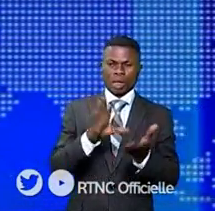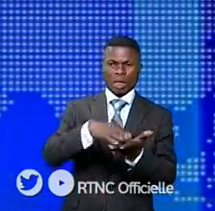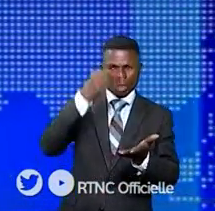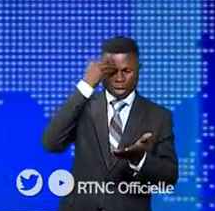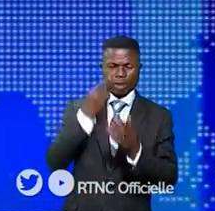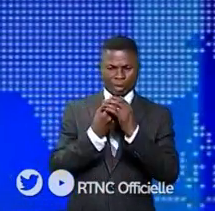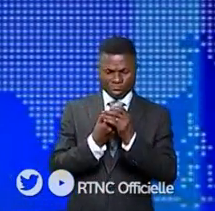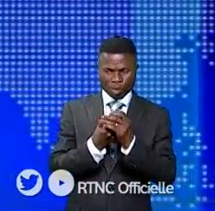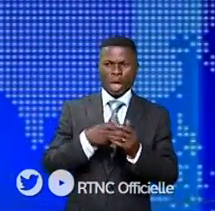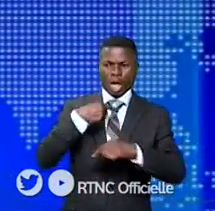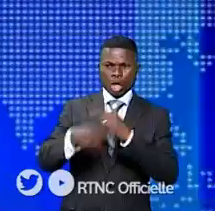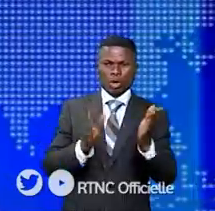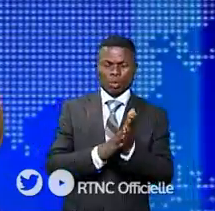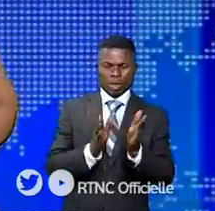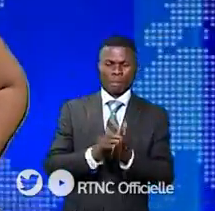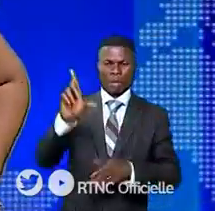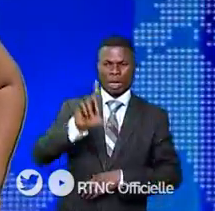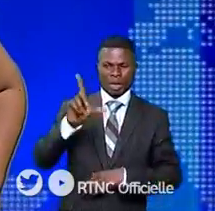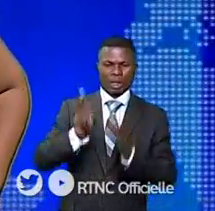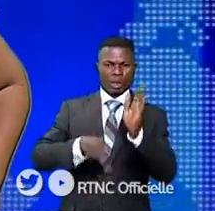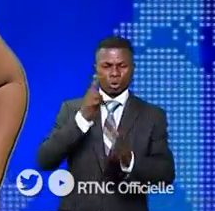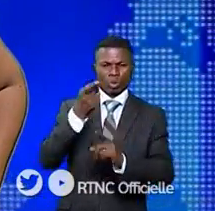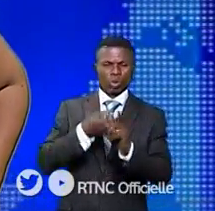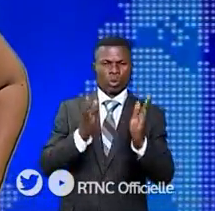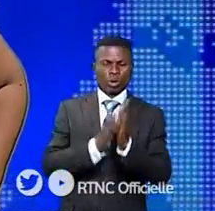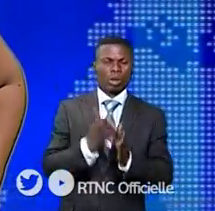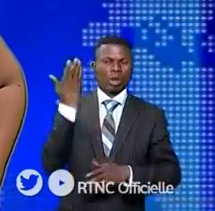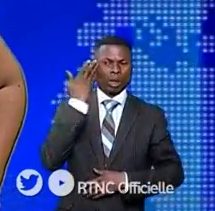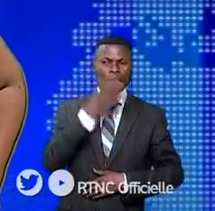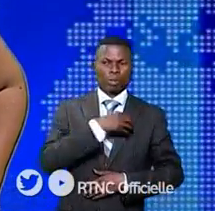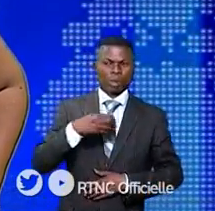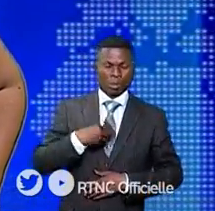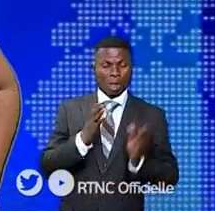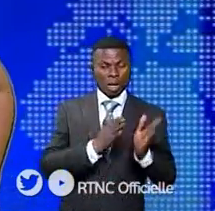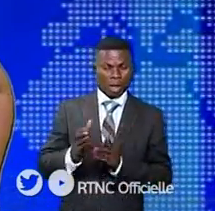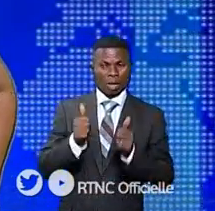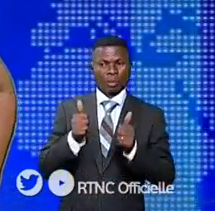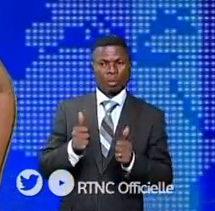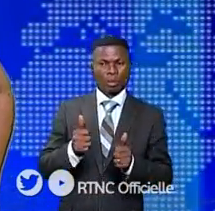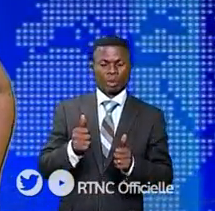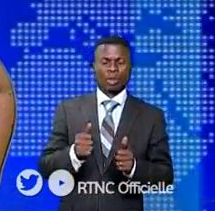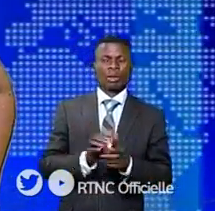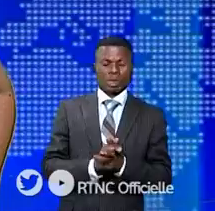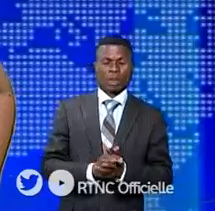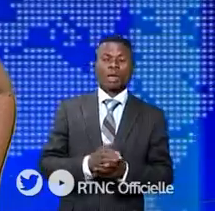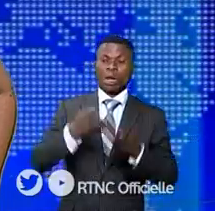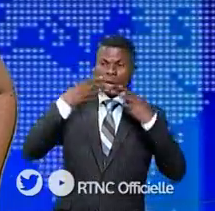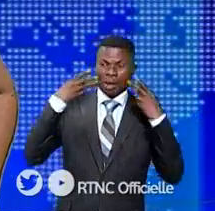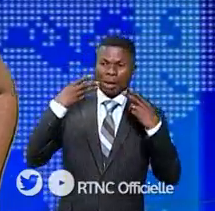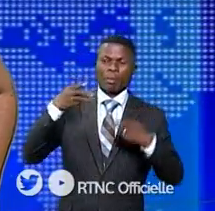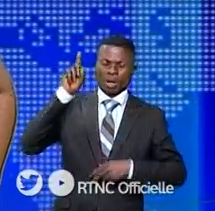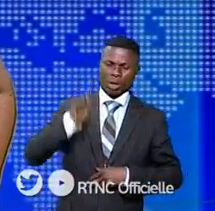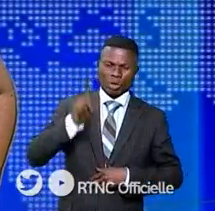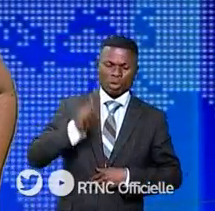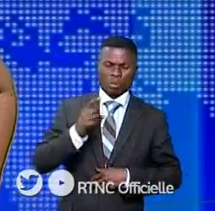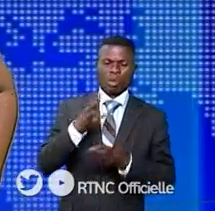retrouver dès ce lundi 12 octobre le chemin de l'école. Les parents, prenez donc vos précautions car le port des masques est obligatoire